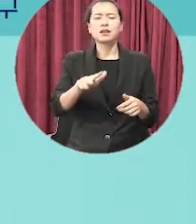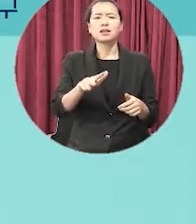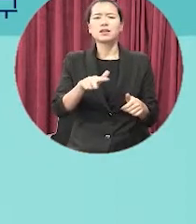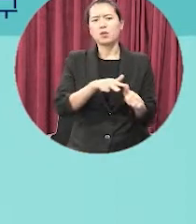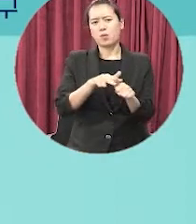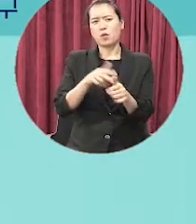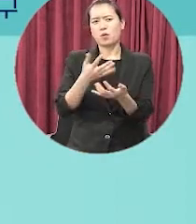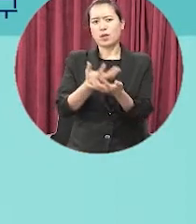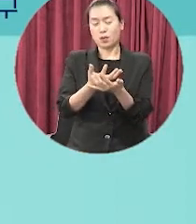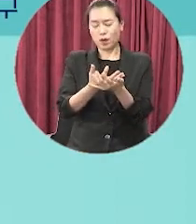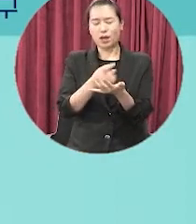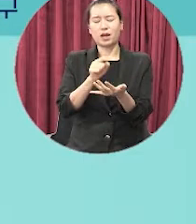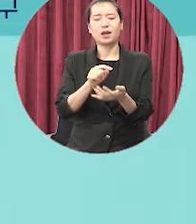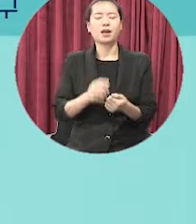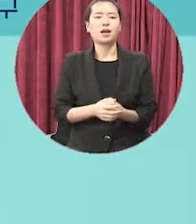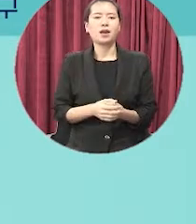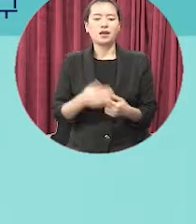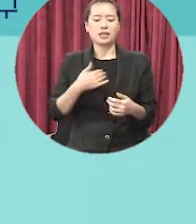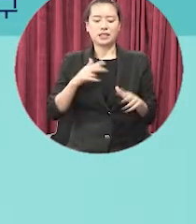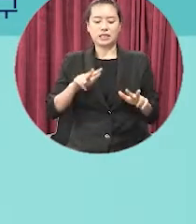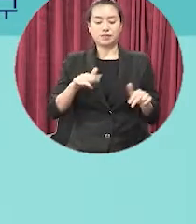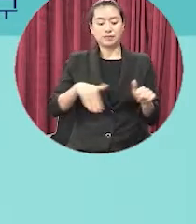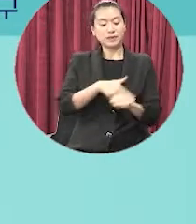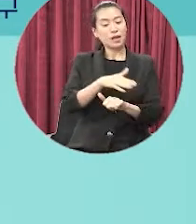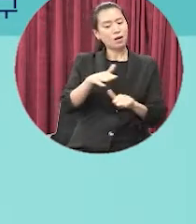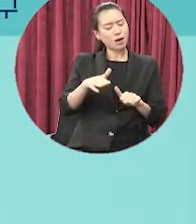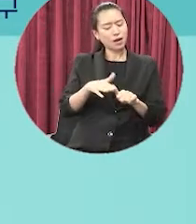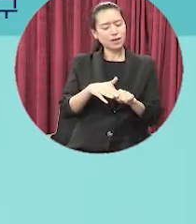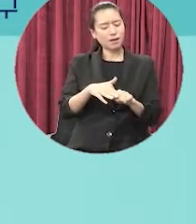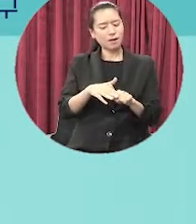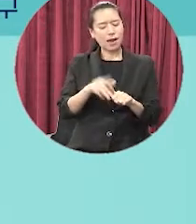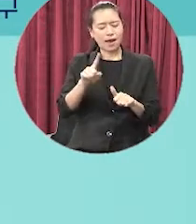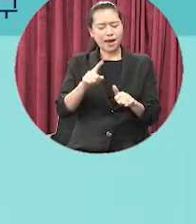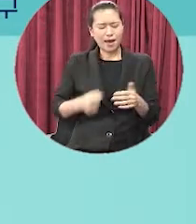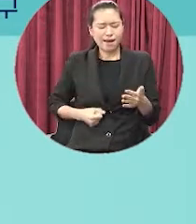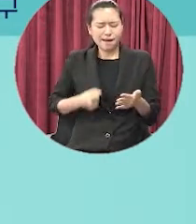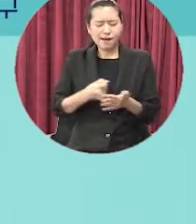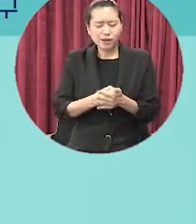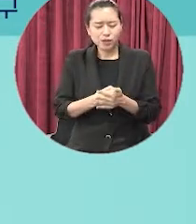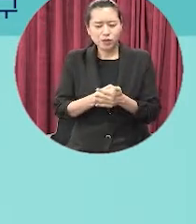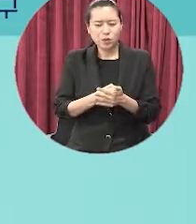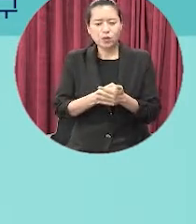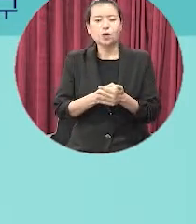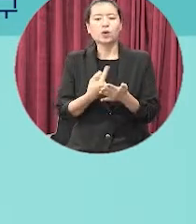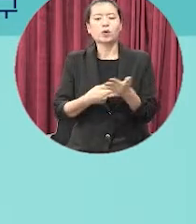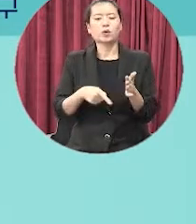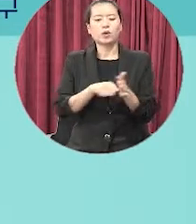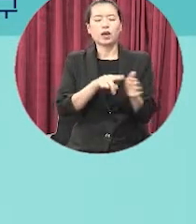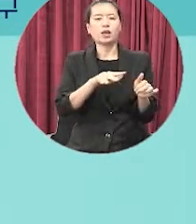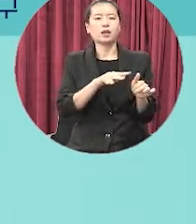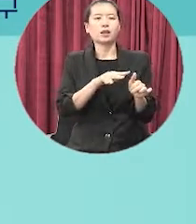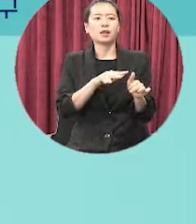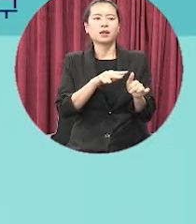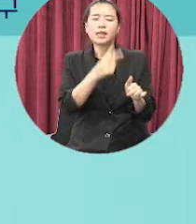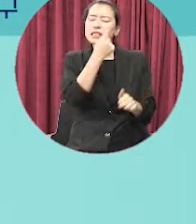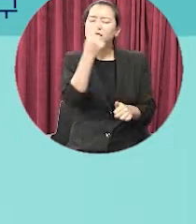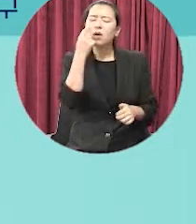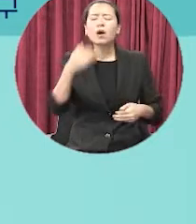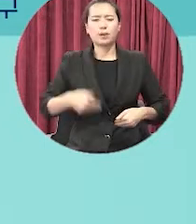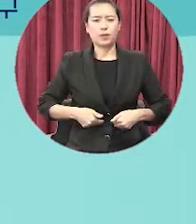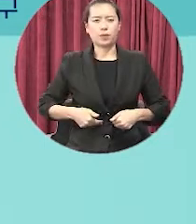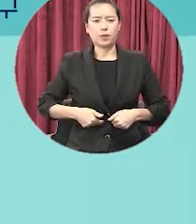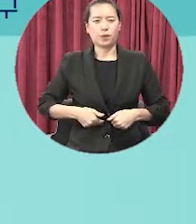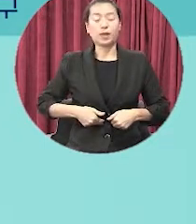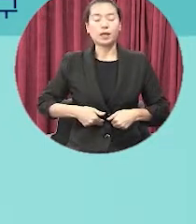있는 어떤 그 상황에 대해서 의사결정을 내리기 위해서 데이터가 필요한 거죠 증거가 필요 한 거거든요 그래서 이제 그런 증거를 얻기 위해서